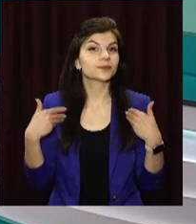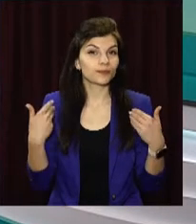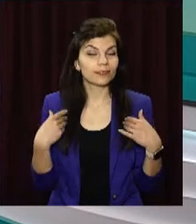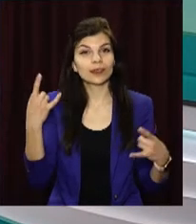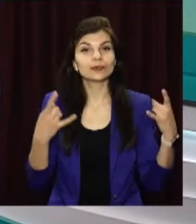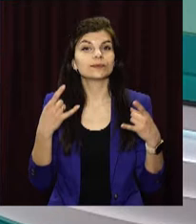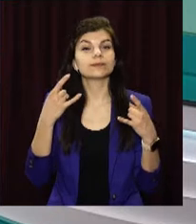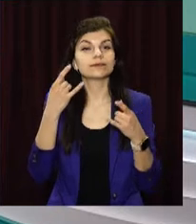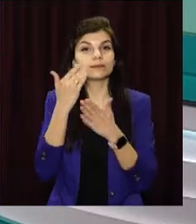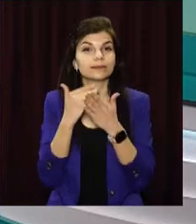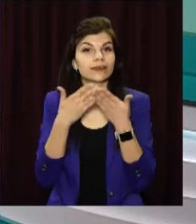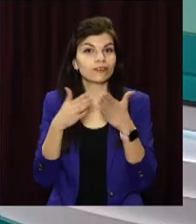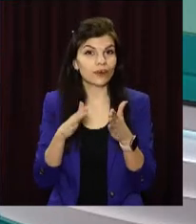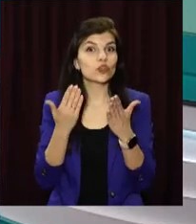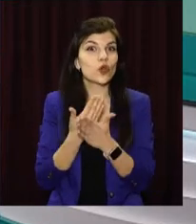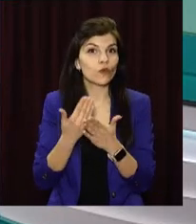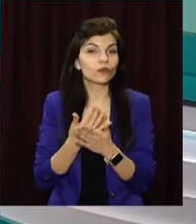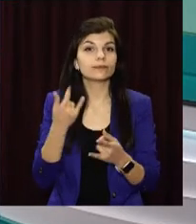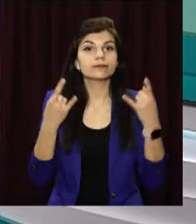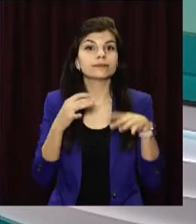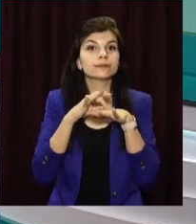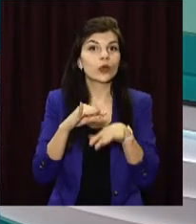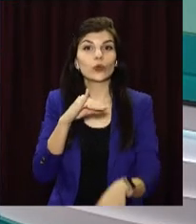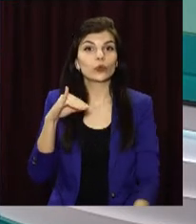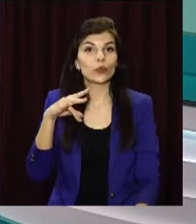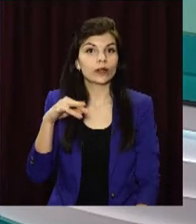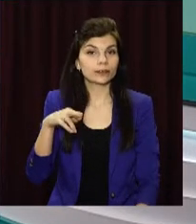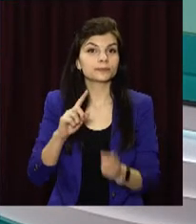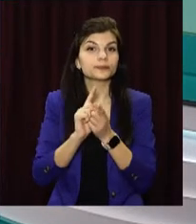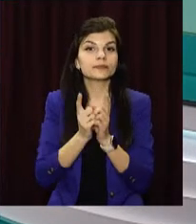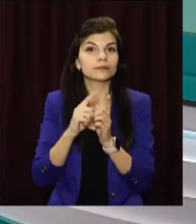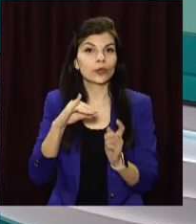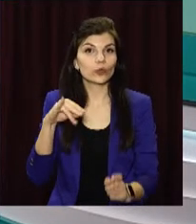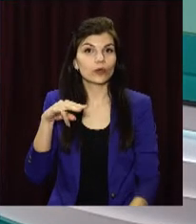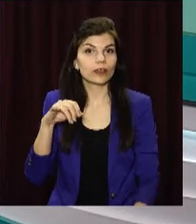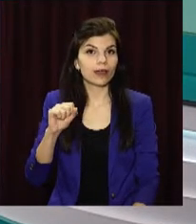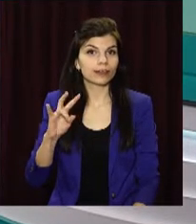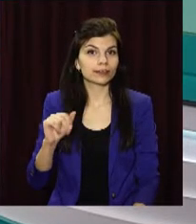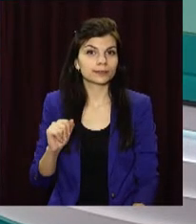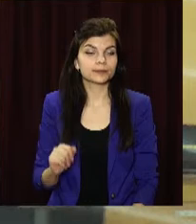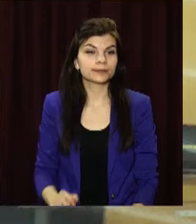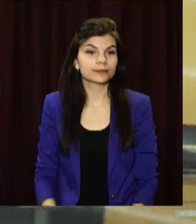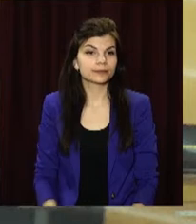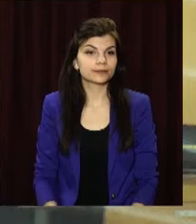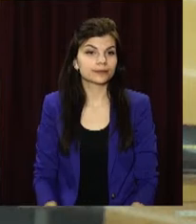Вітаю! Новини на відкритому. У студії для вас працюватиму я, Юлія Демченко, та сурдоперекладачка Юліана Пуговкіна.